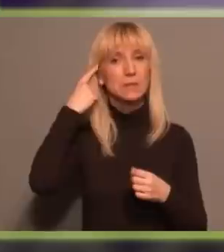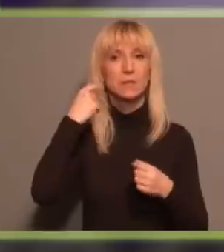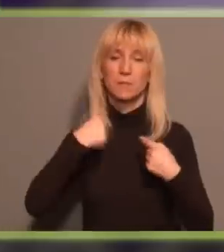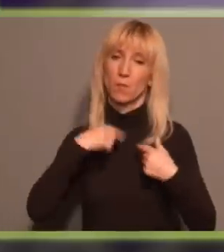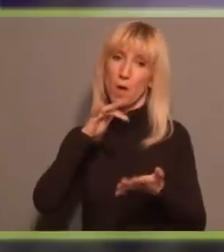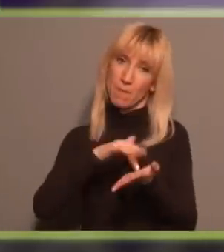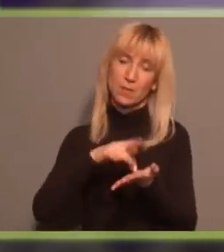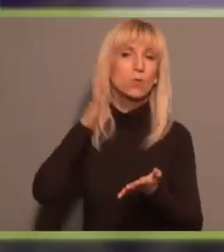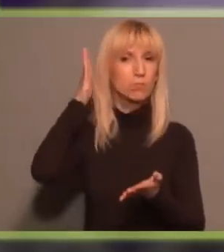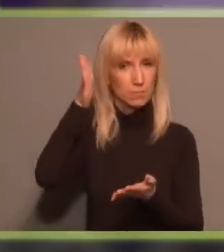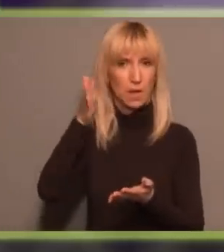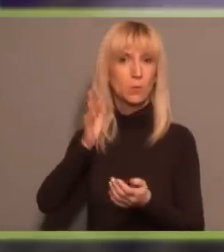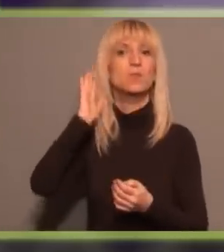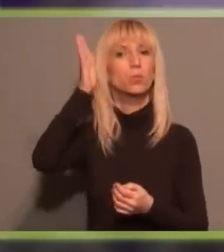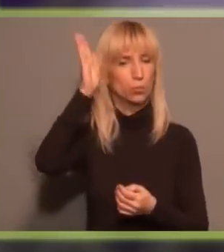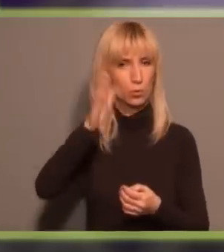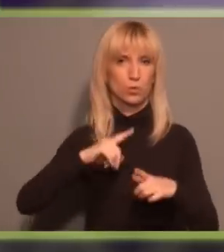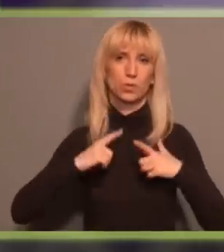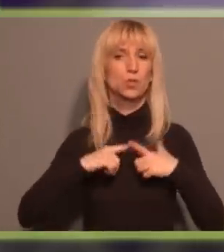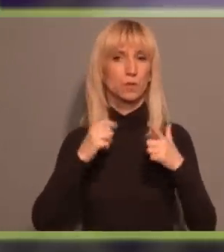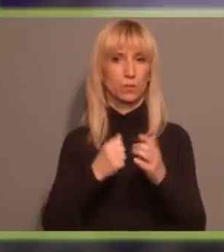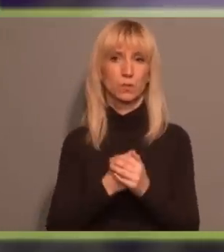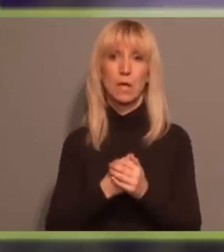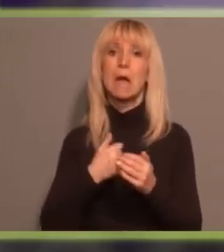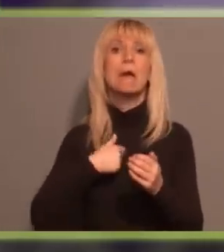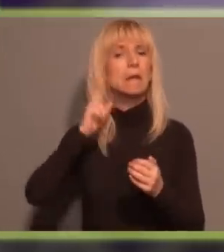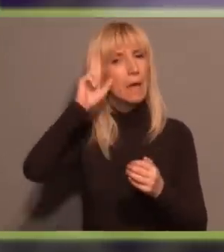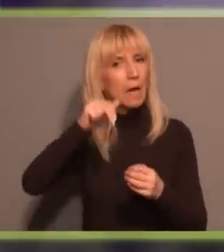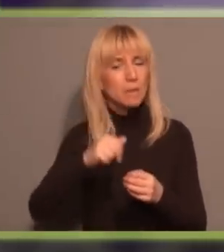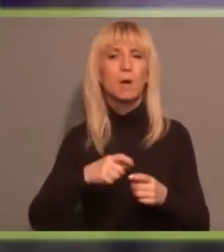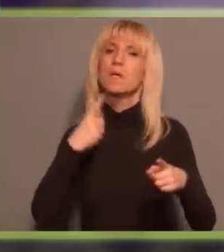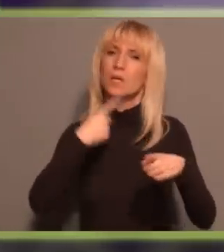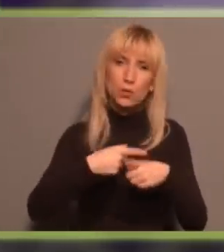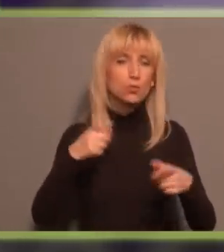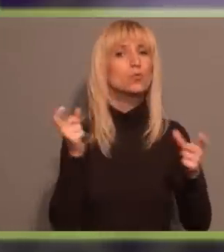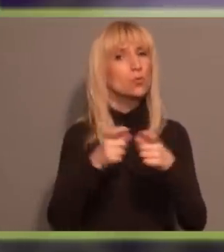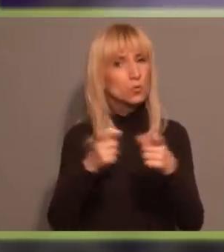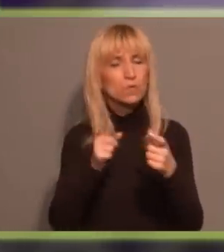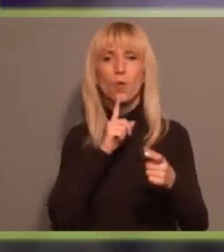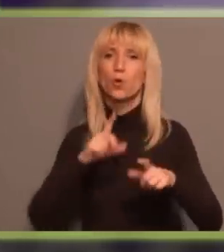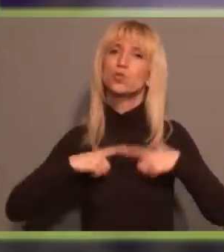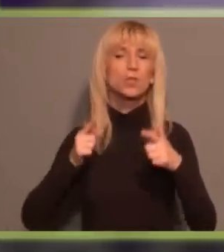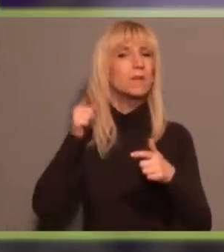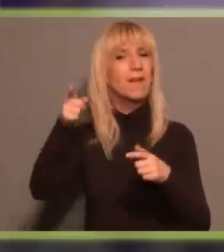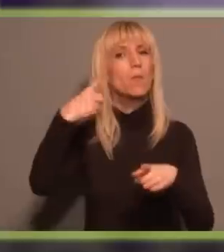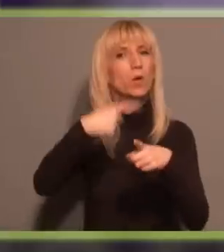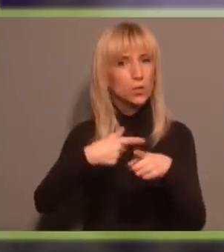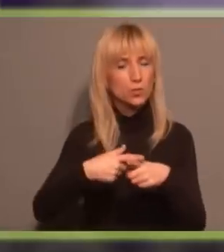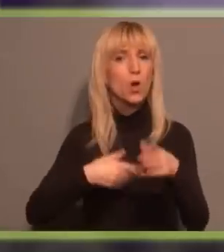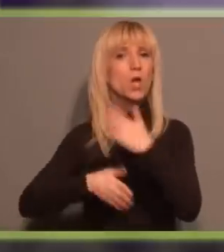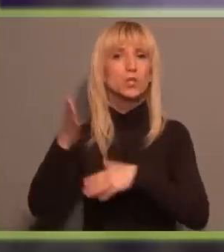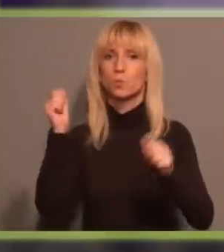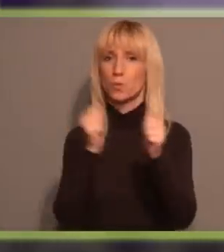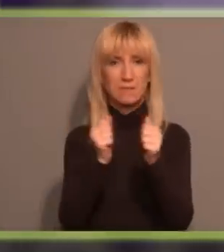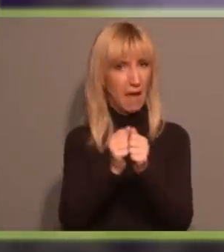smatram da ovo mesto za moj život i budućnost. I ja imam i grčko društvo i koji tamo žive, koji